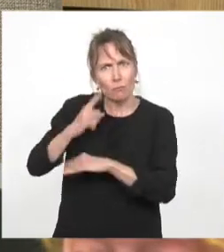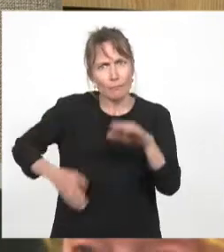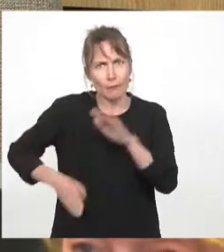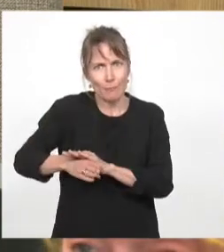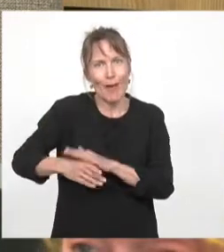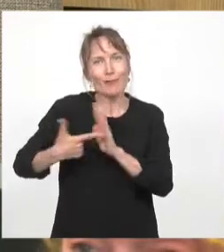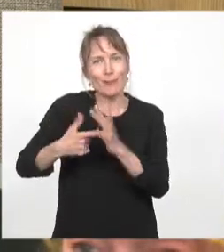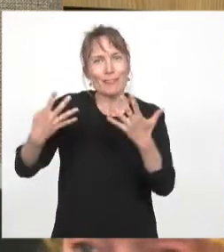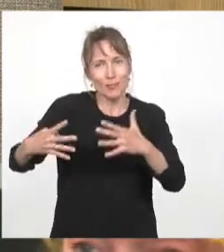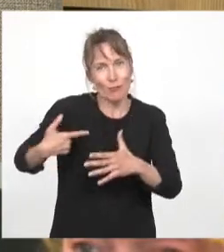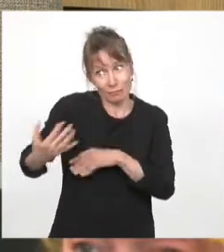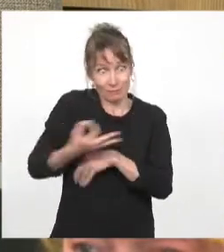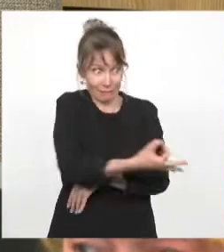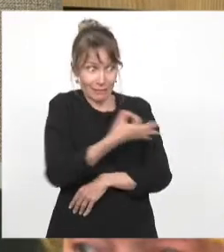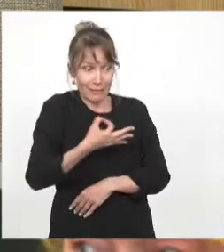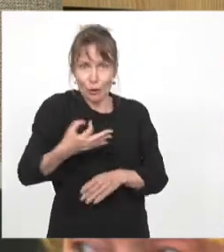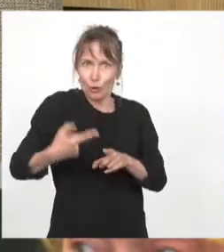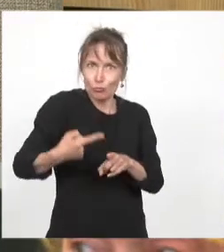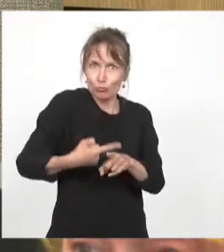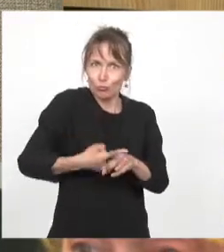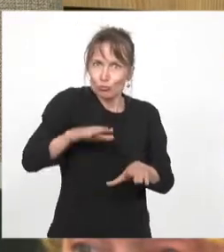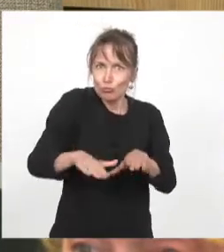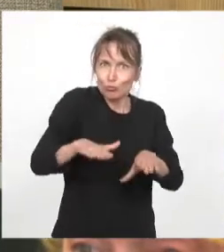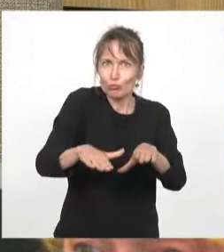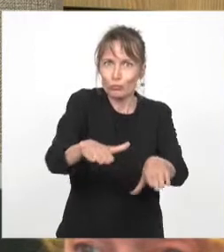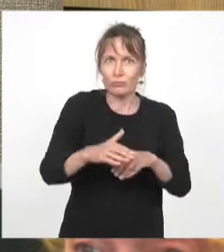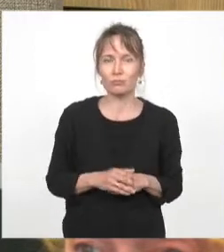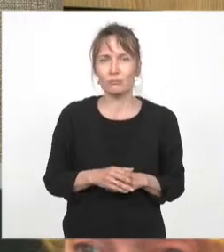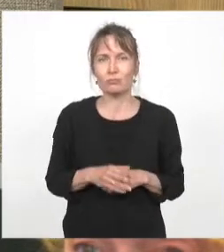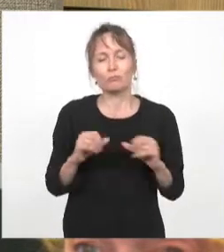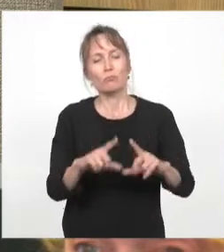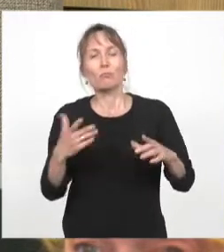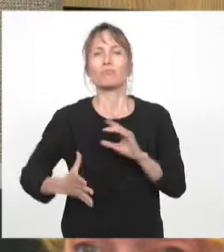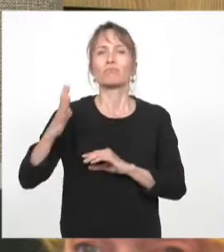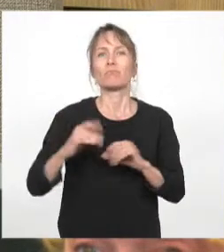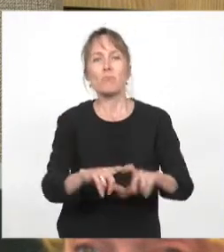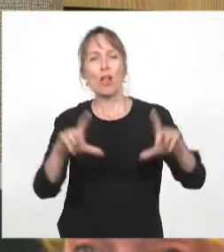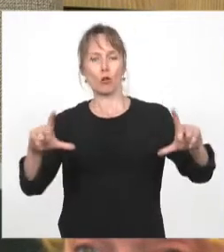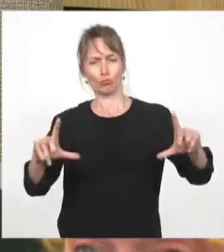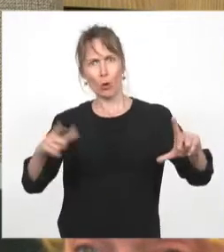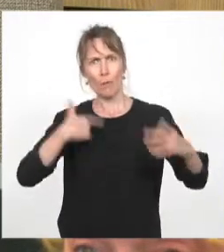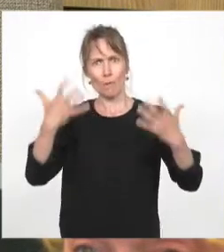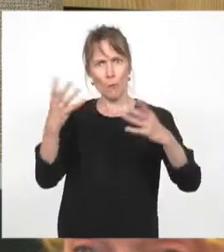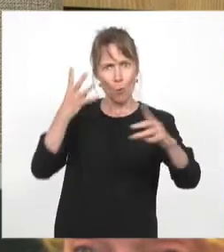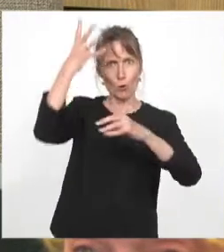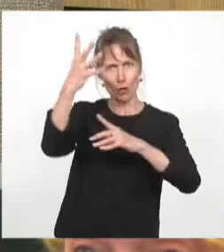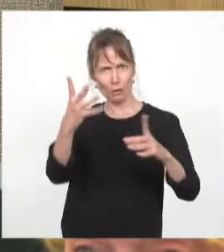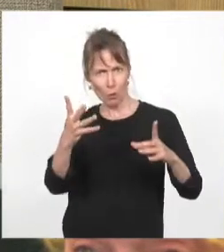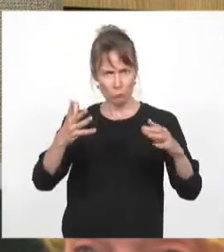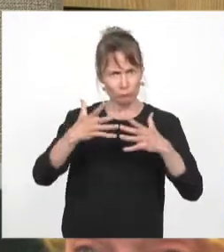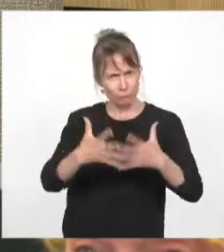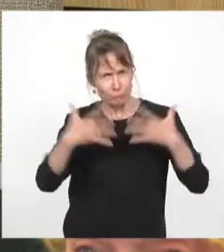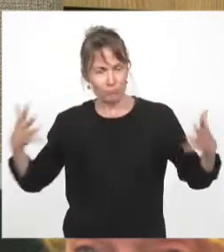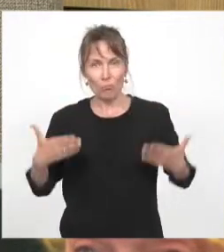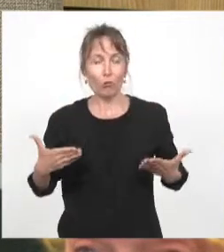en 2019. La Melle était alors ambitieuse, elle se contente aujourd'hui du minimum, appliquer la loi. Pour ce qui est de